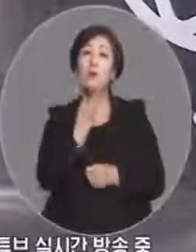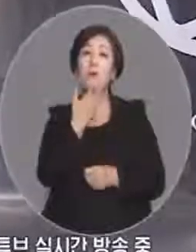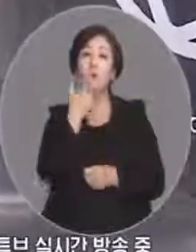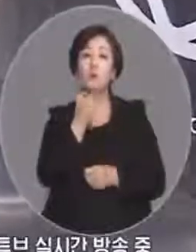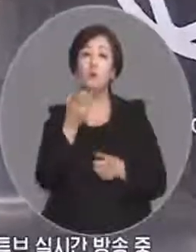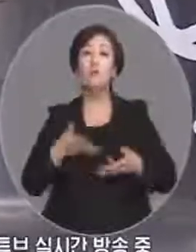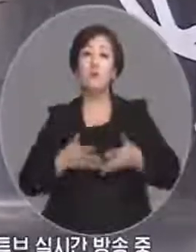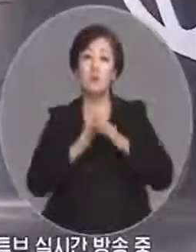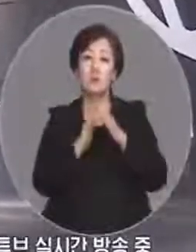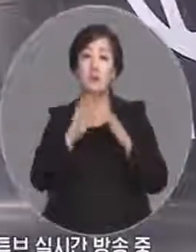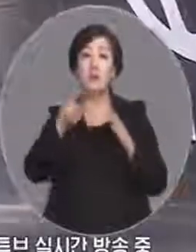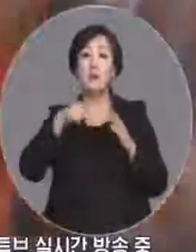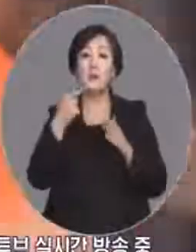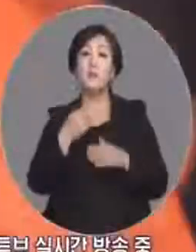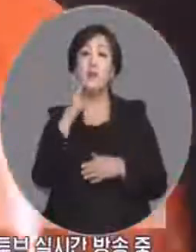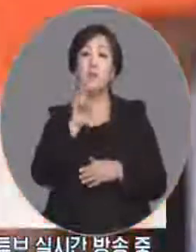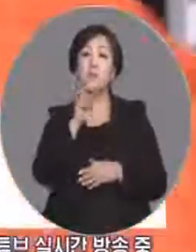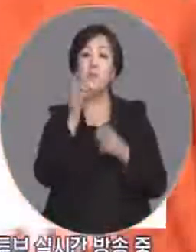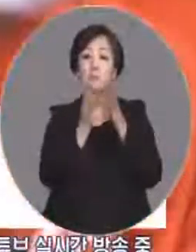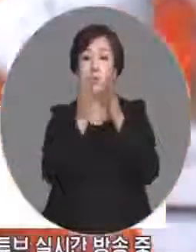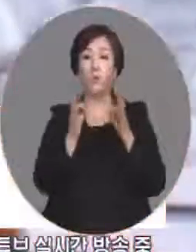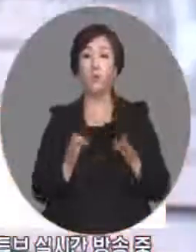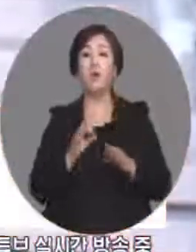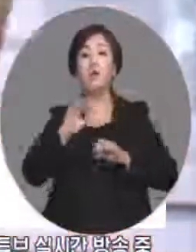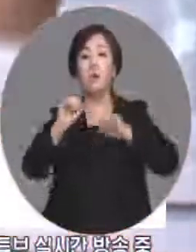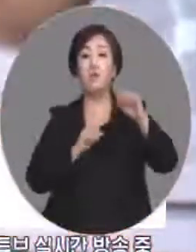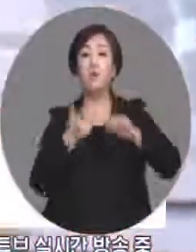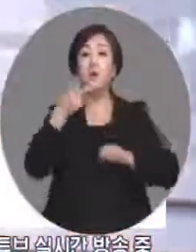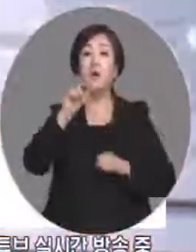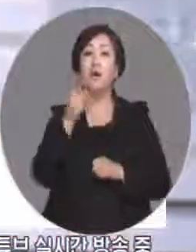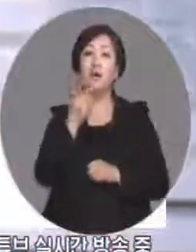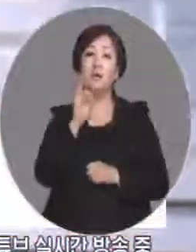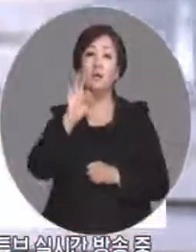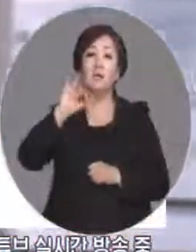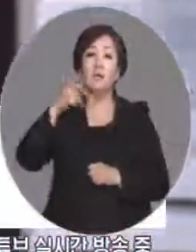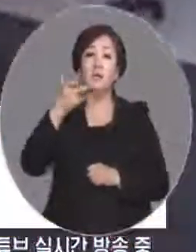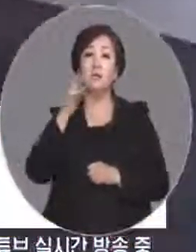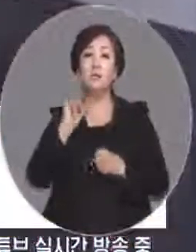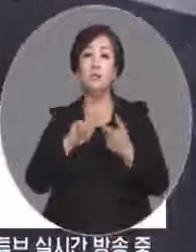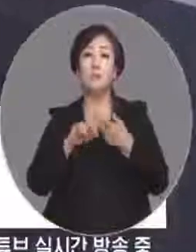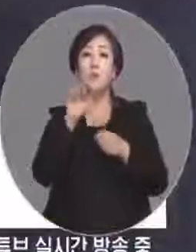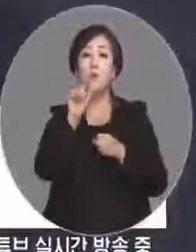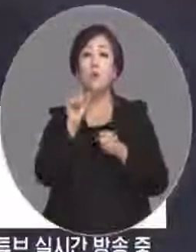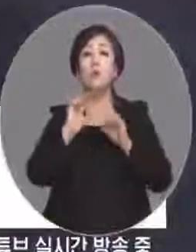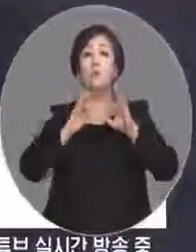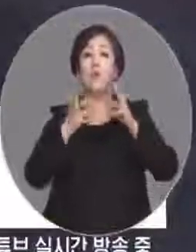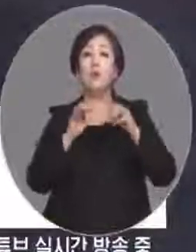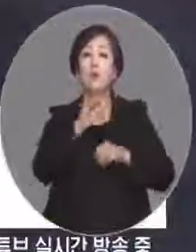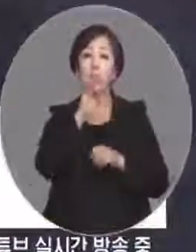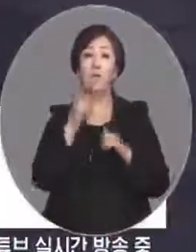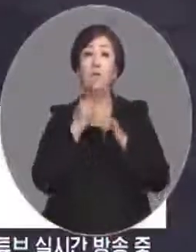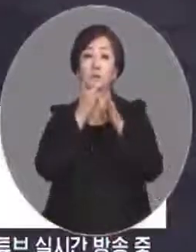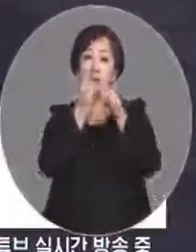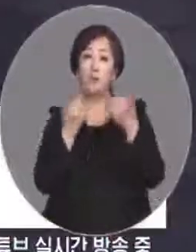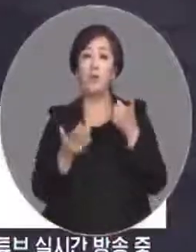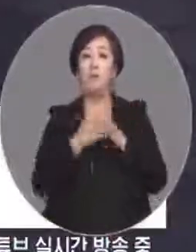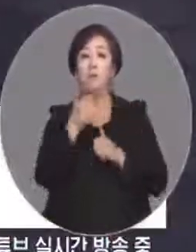1999년 결성 이후 울산에서 23년째 활동 중인 카이크루는 50여 개 세계 대회에서 수상한